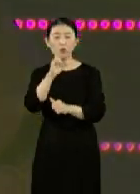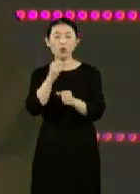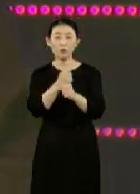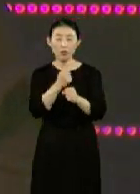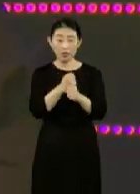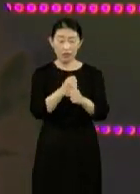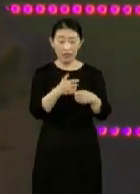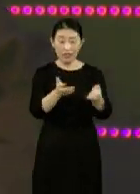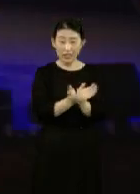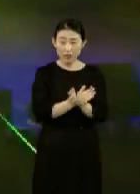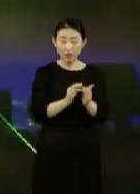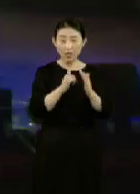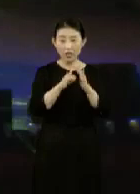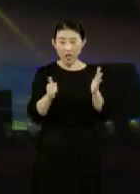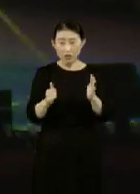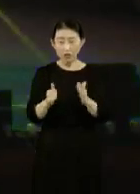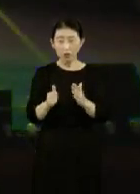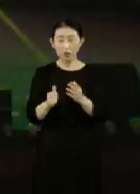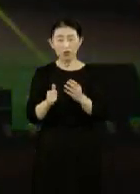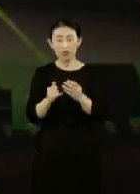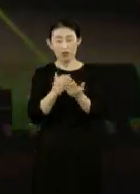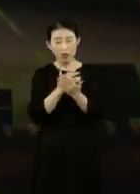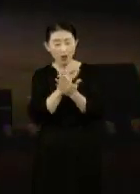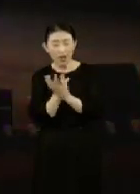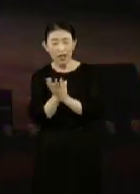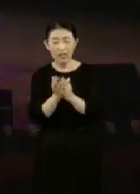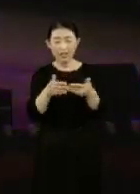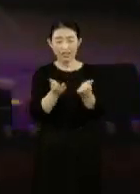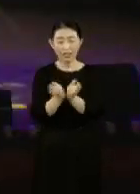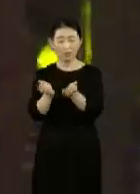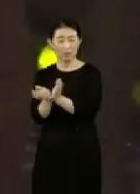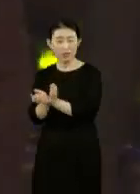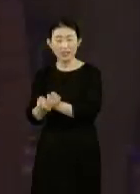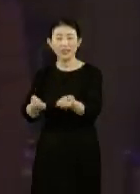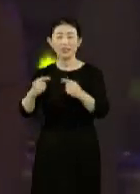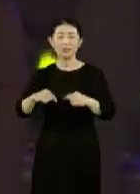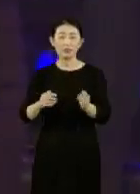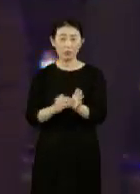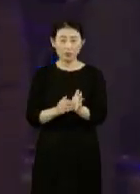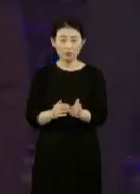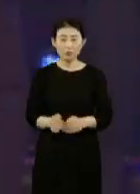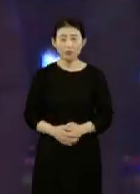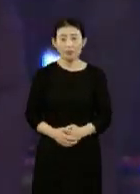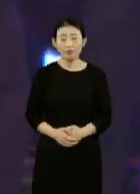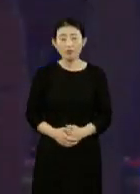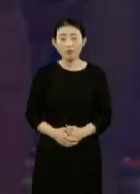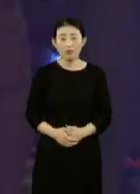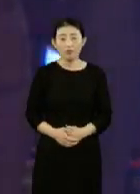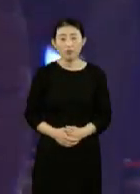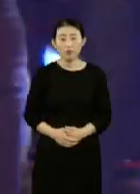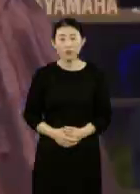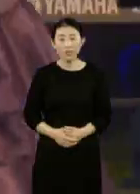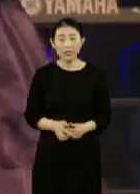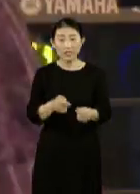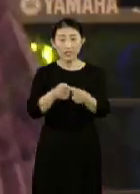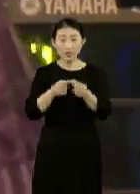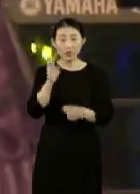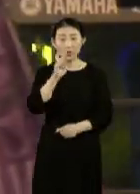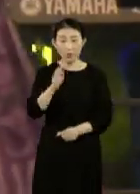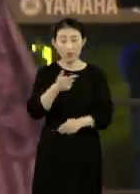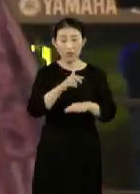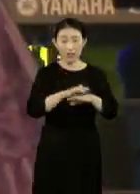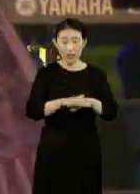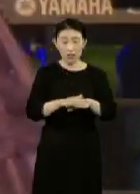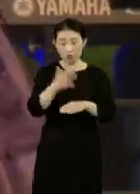밴드, 국악과 재즈, 락까지 포함하는 등 다양하게 참가한 게 특징이었습니다. 대상곡은